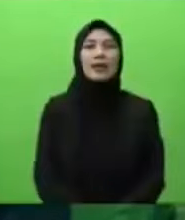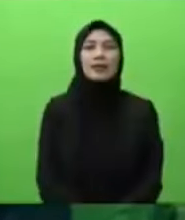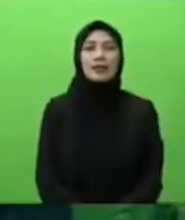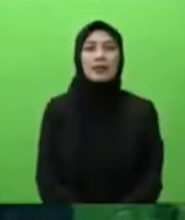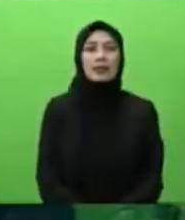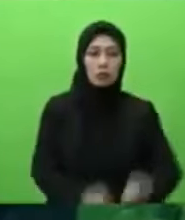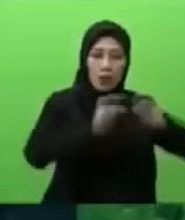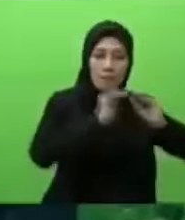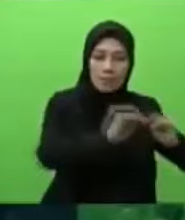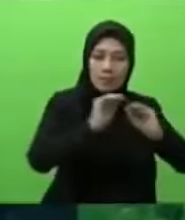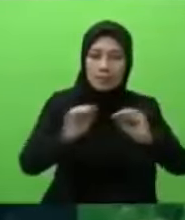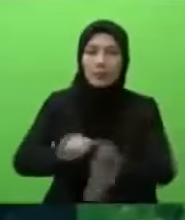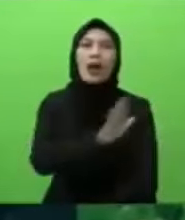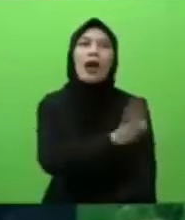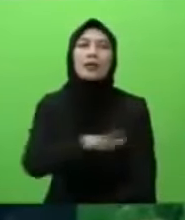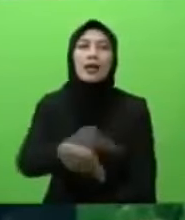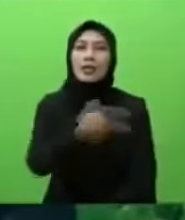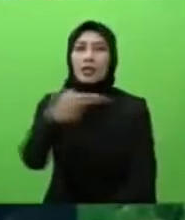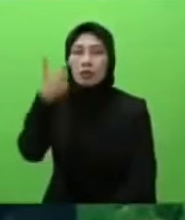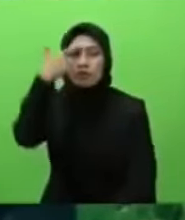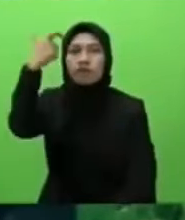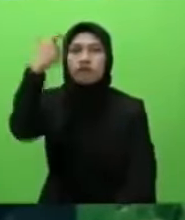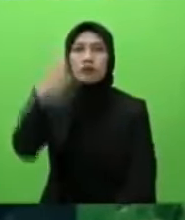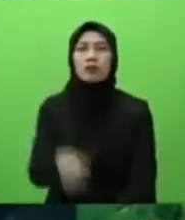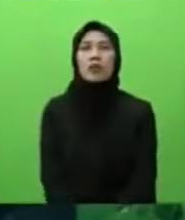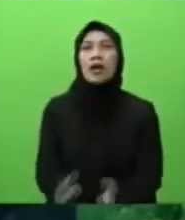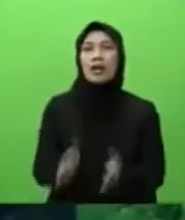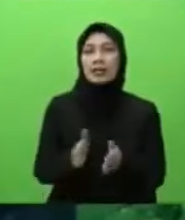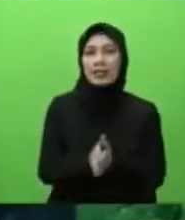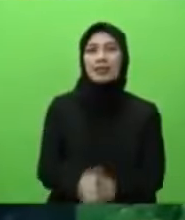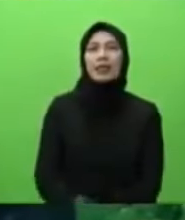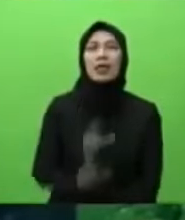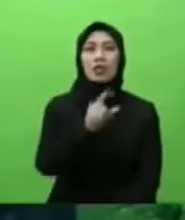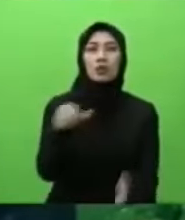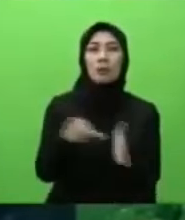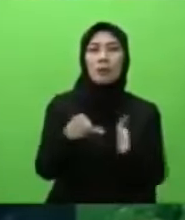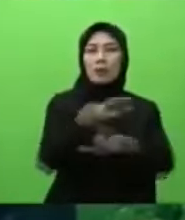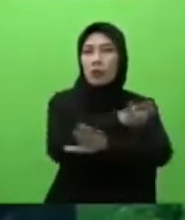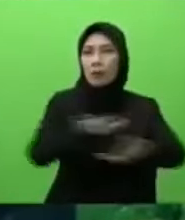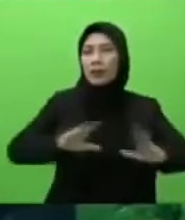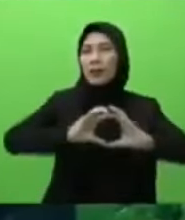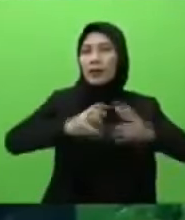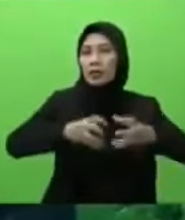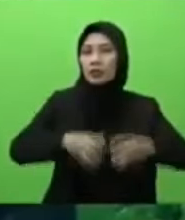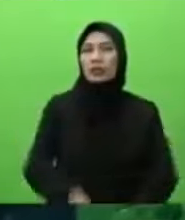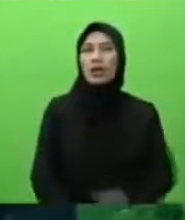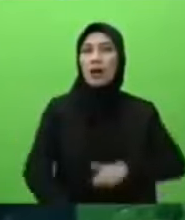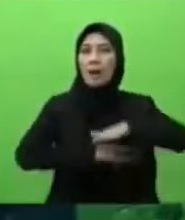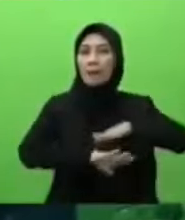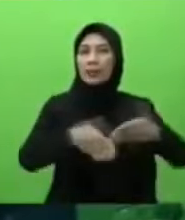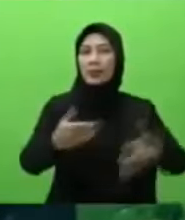mencerdaskan kehidupan bangsa serta ikut melaksanakan ketertiban dunia yang berdasarkan